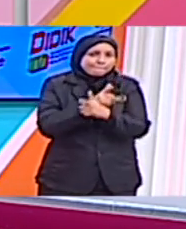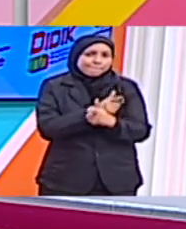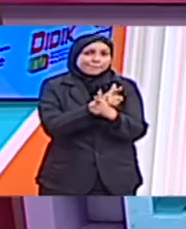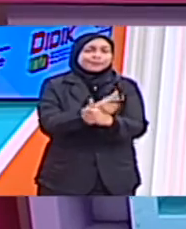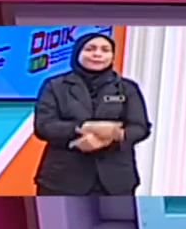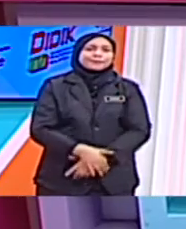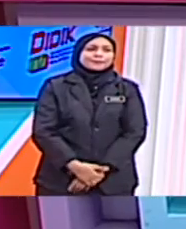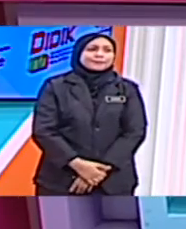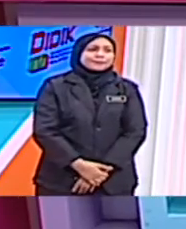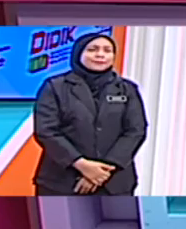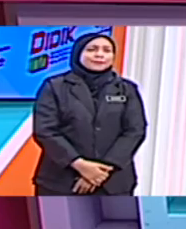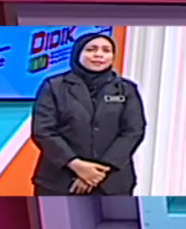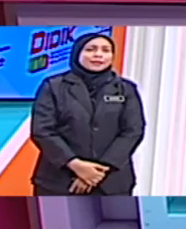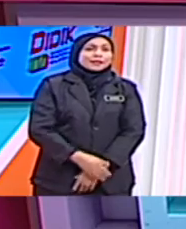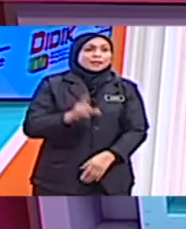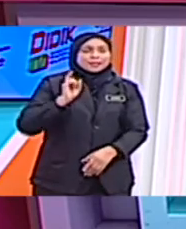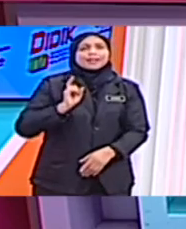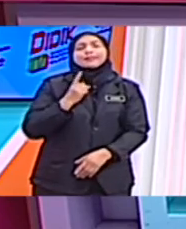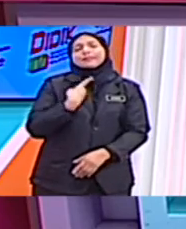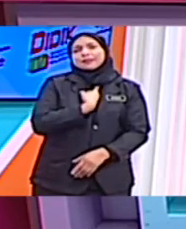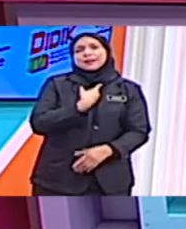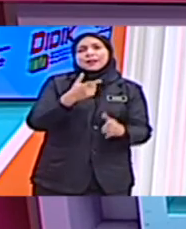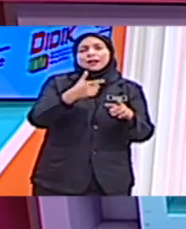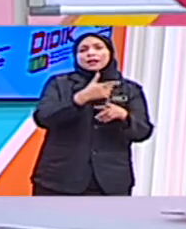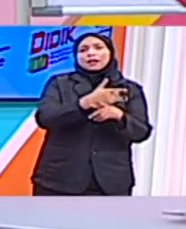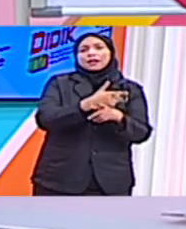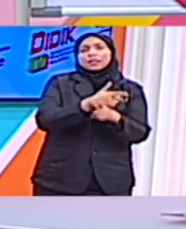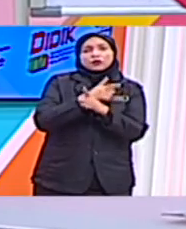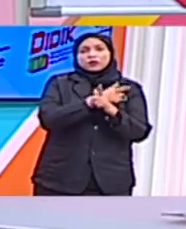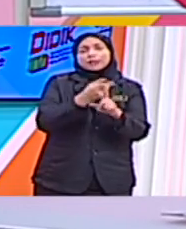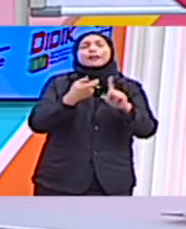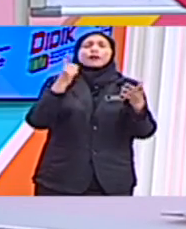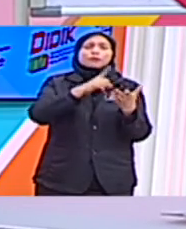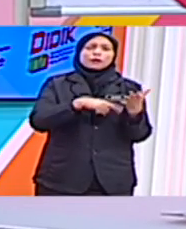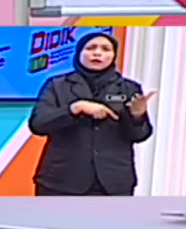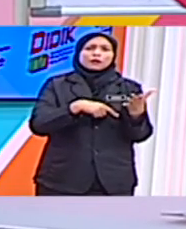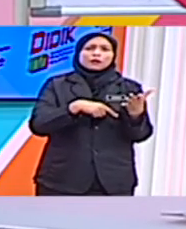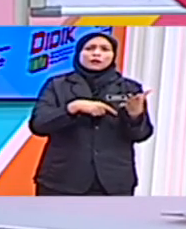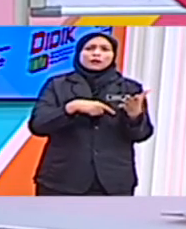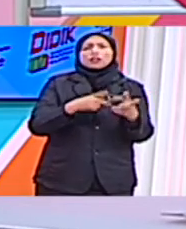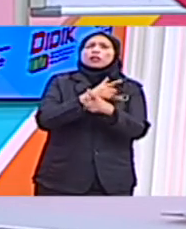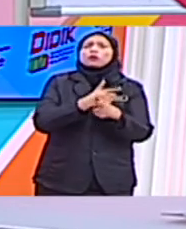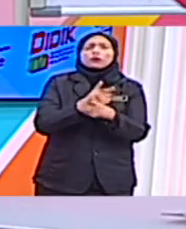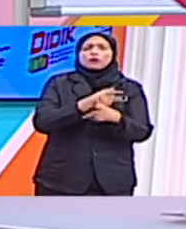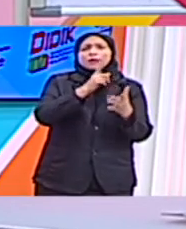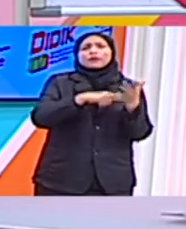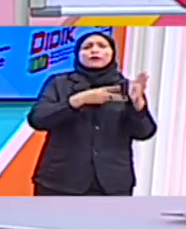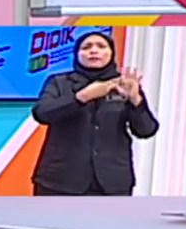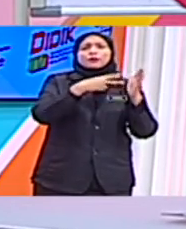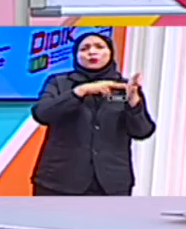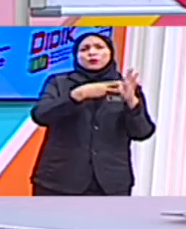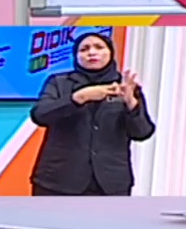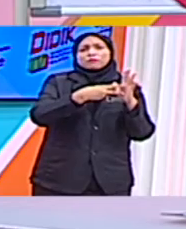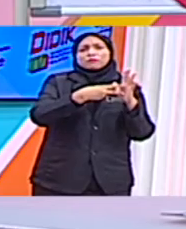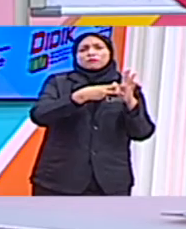Okey. Seterusnya? Kita lindungi anggota seksual ni dari apa sebenarnya kan? Orang kata lindungi. Kita